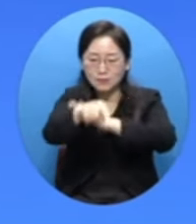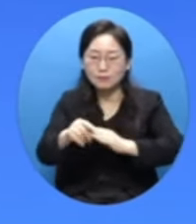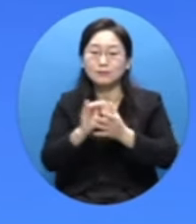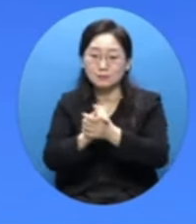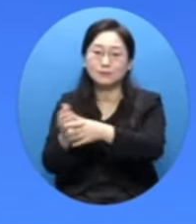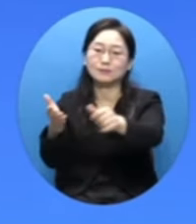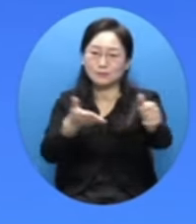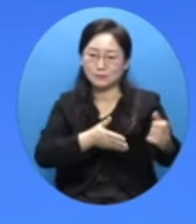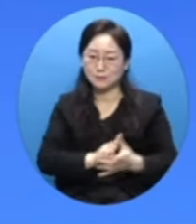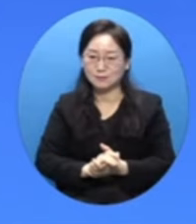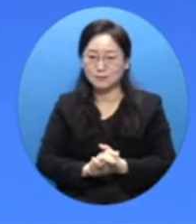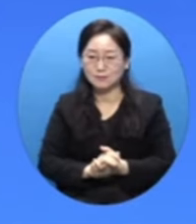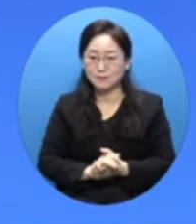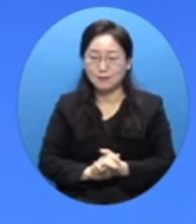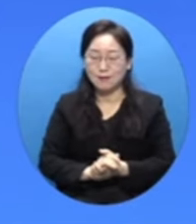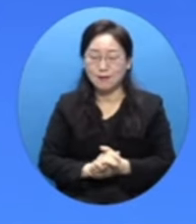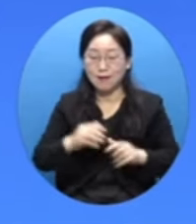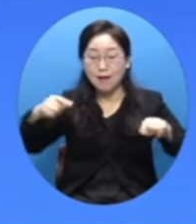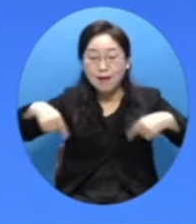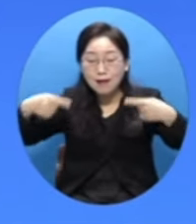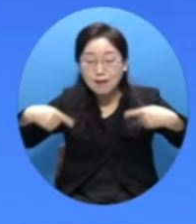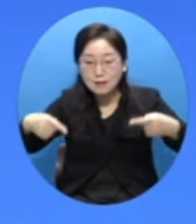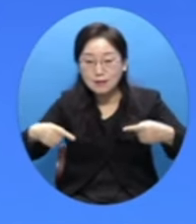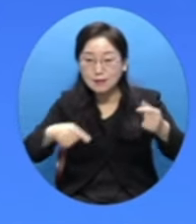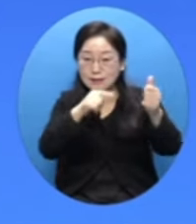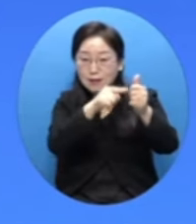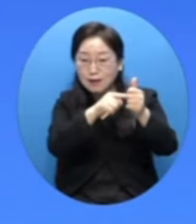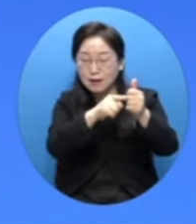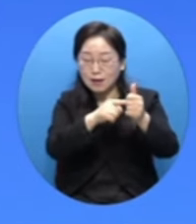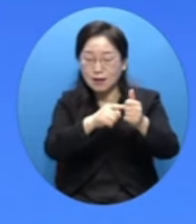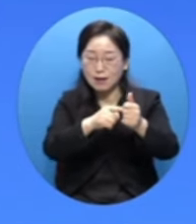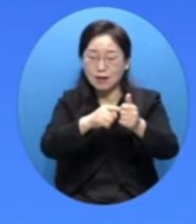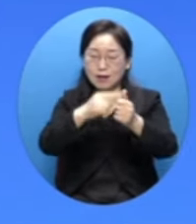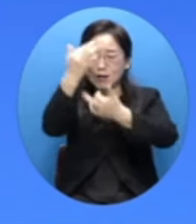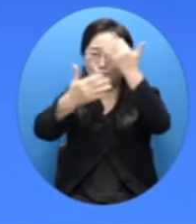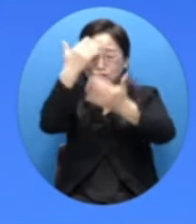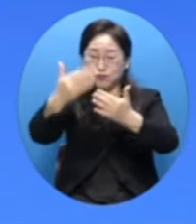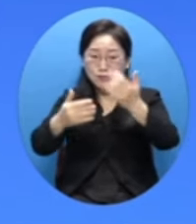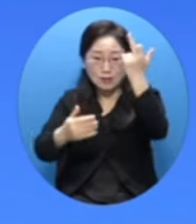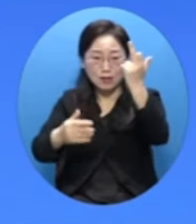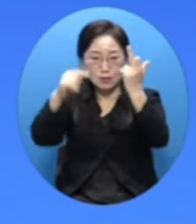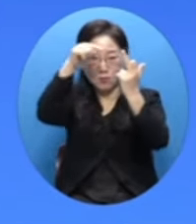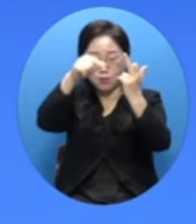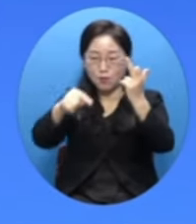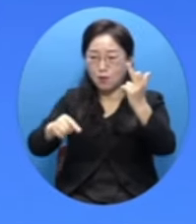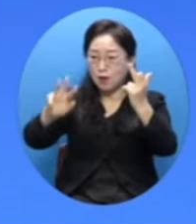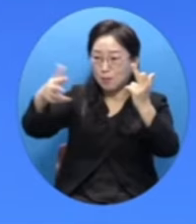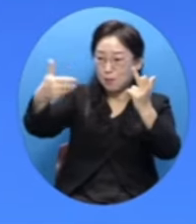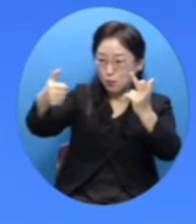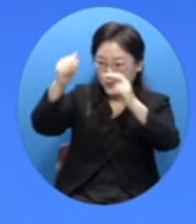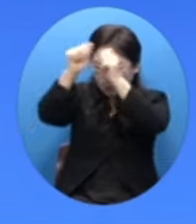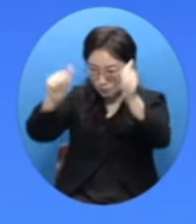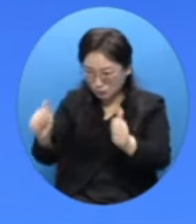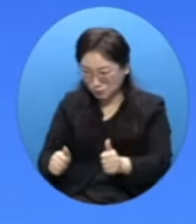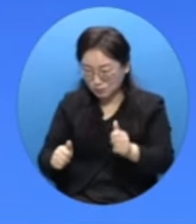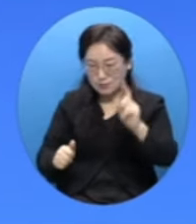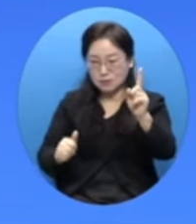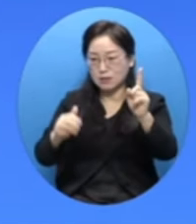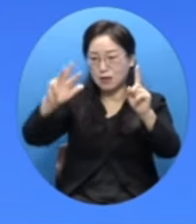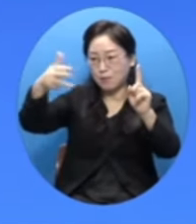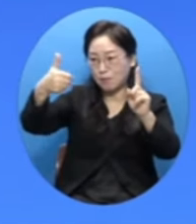것입니다. 엘리야가 갈멜산상에서 바알과 아세라 선자 850명을 무찌르고 난 다음